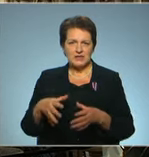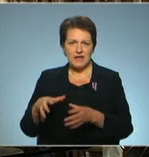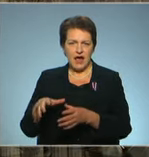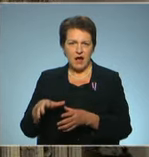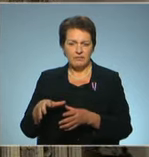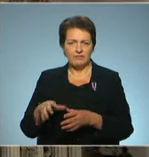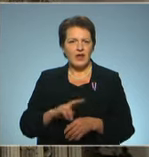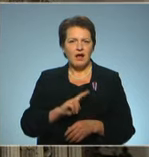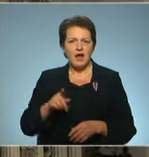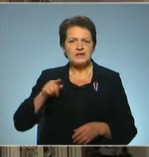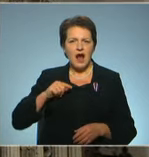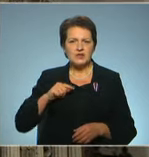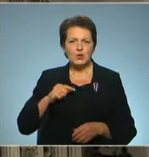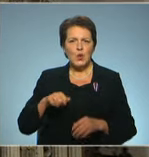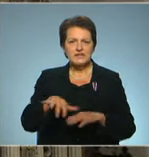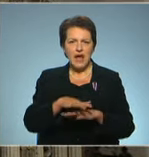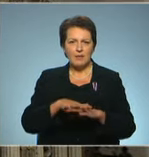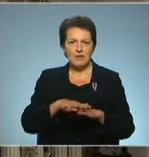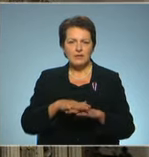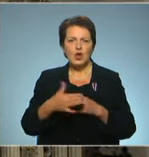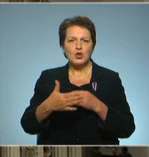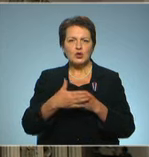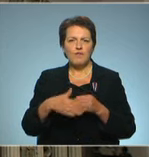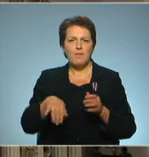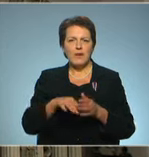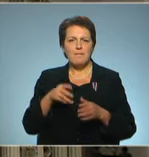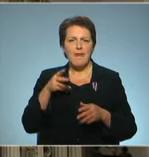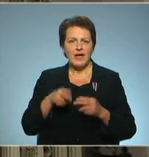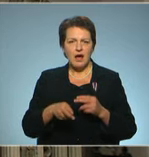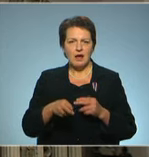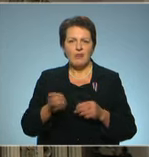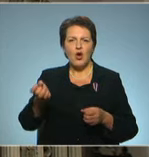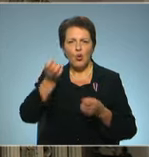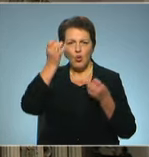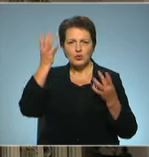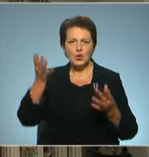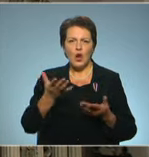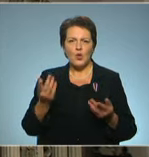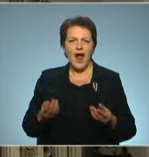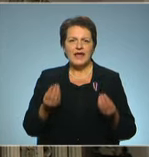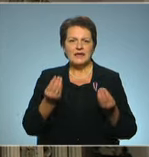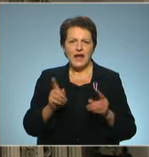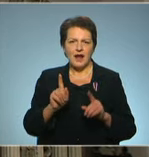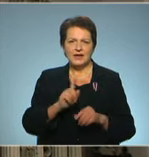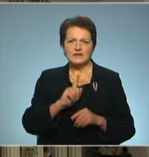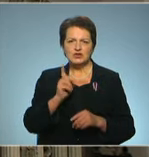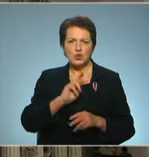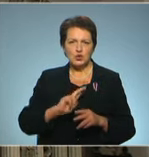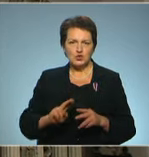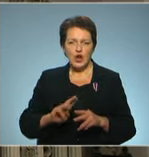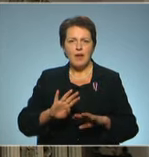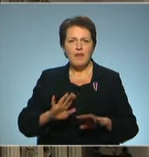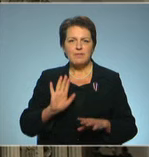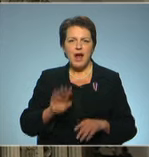Kas raksturo sabiedrību tuvu pie beigām? kultūra, kurā ideāli ir zuduši, bet par